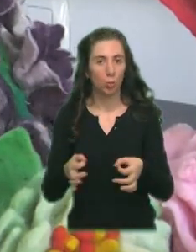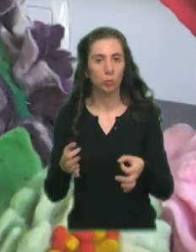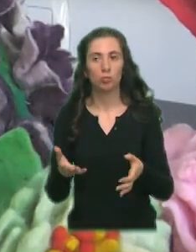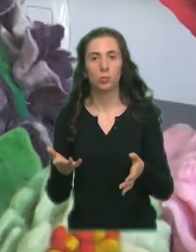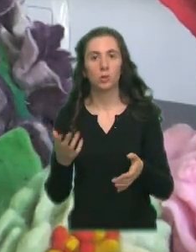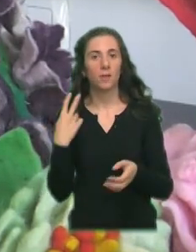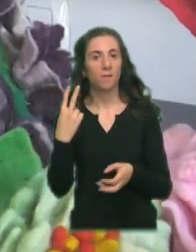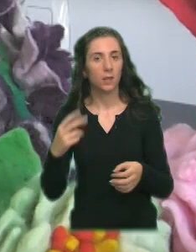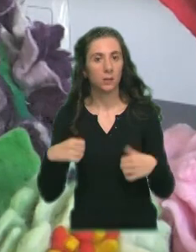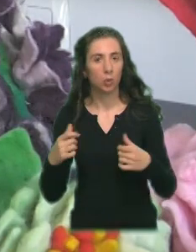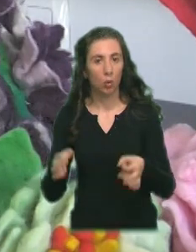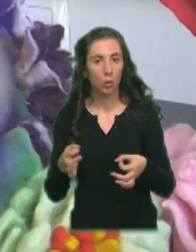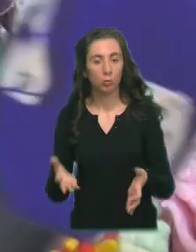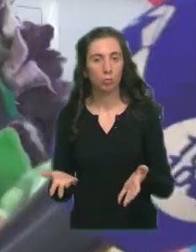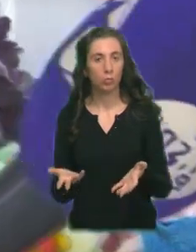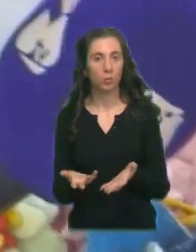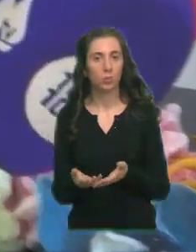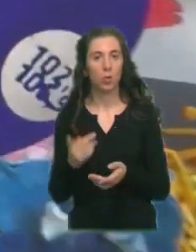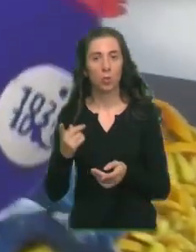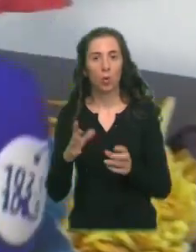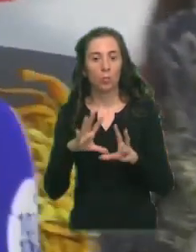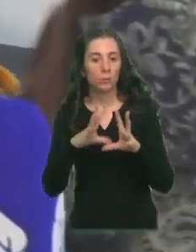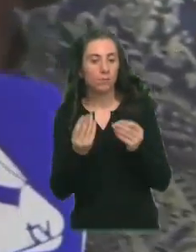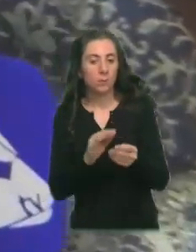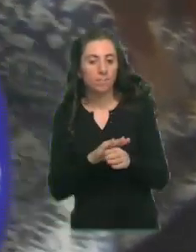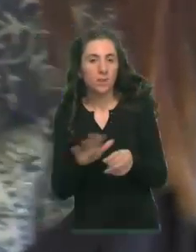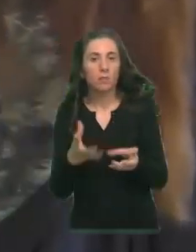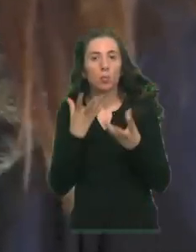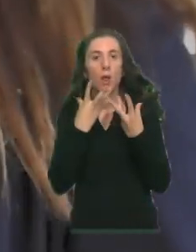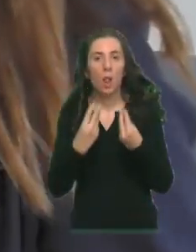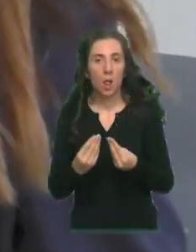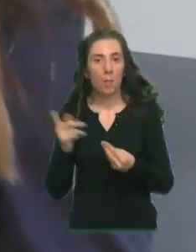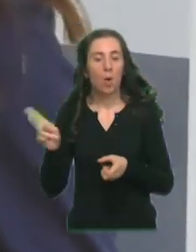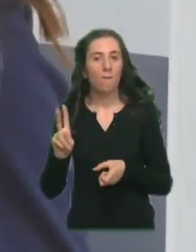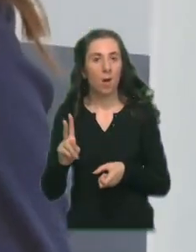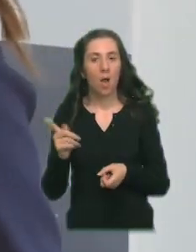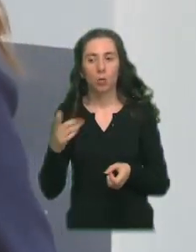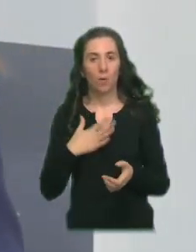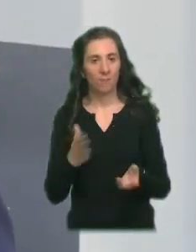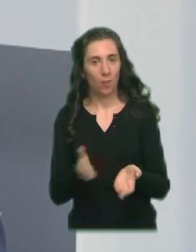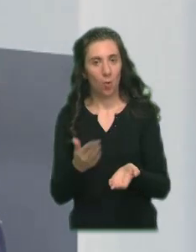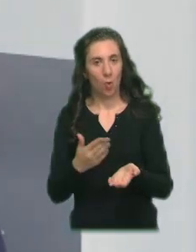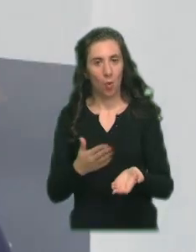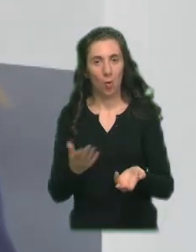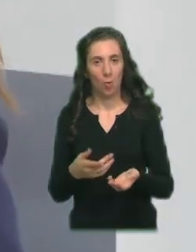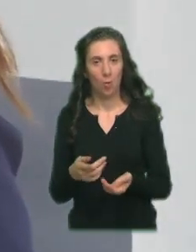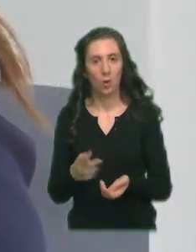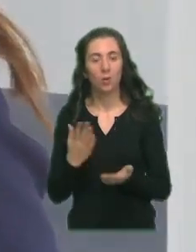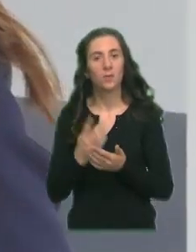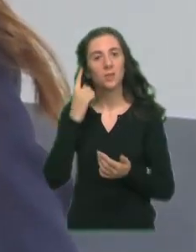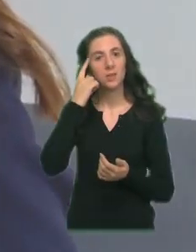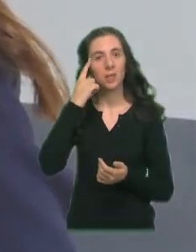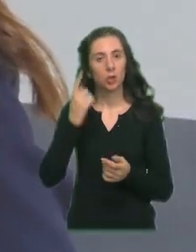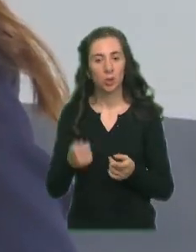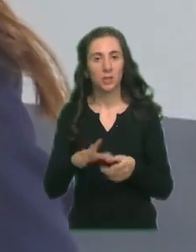prije. Da. Hvala vam puno. Dragi gledatelji, bilo bi to sve od nas u ovoj epizodi.